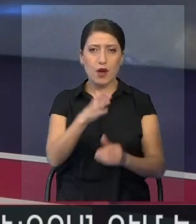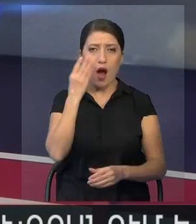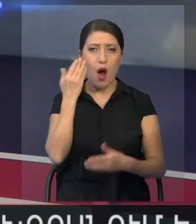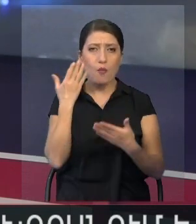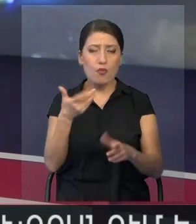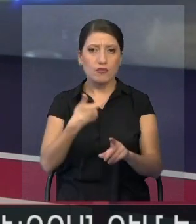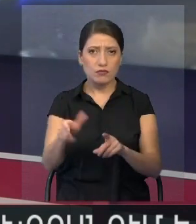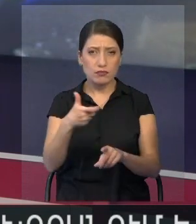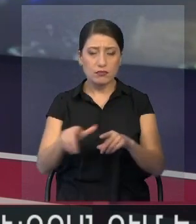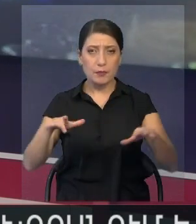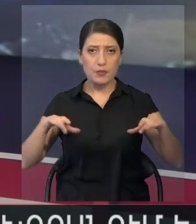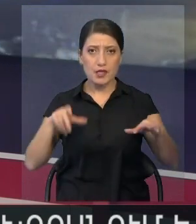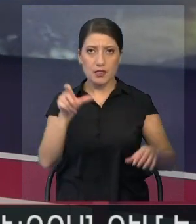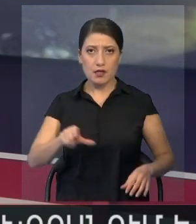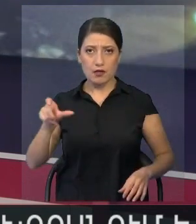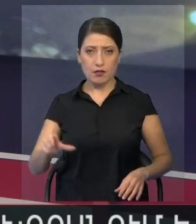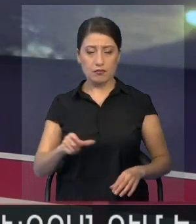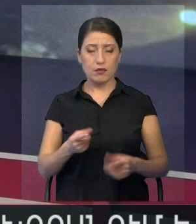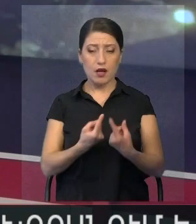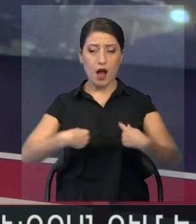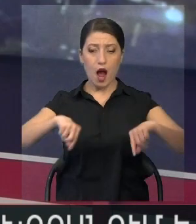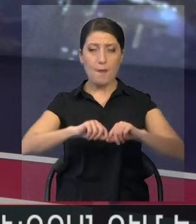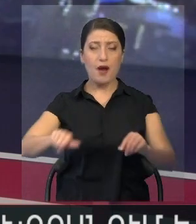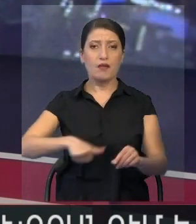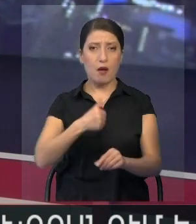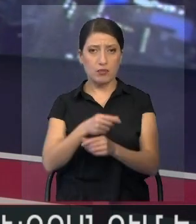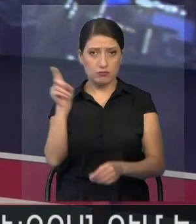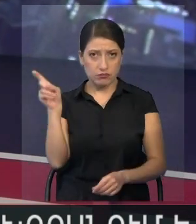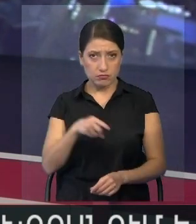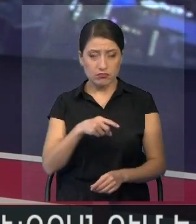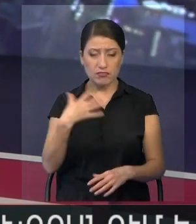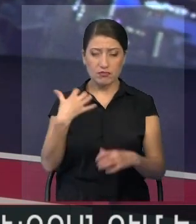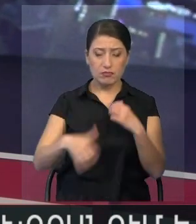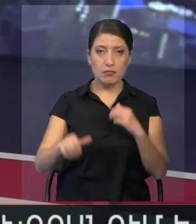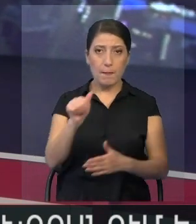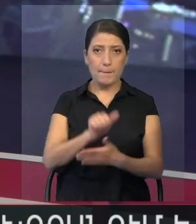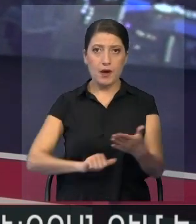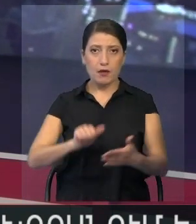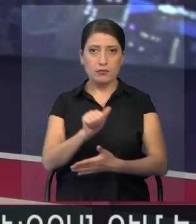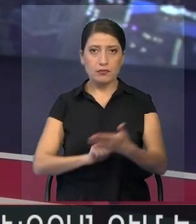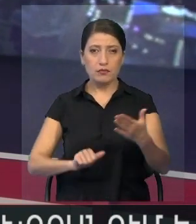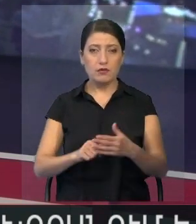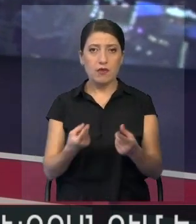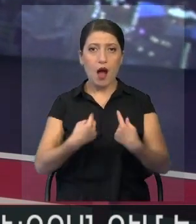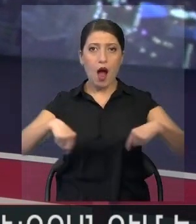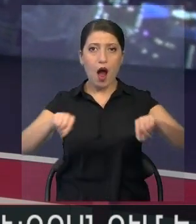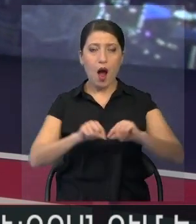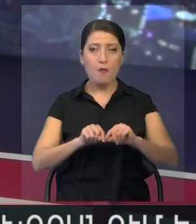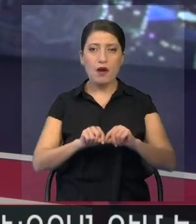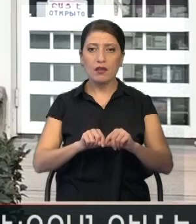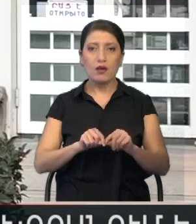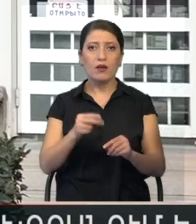տալ այդպիսի տնտեսվարողներին, նաև այն համայնքապետերին, որոնց անտարբերության պատճառով համայնքները կմնան առանց անհրաժեշտ ապրանքների։